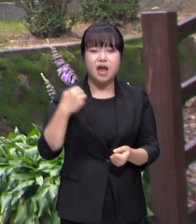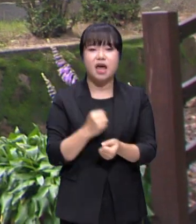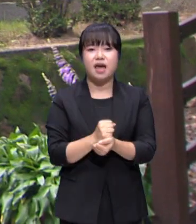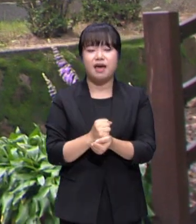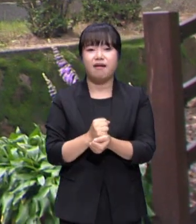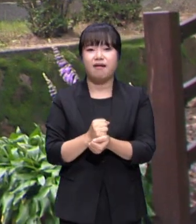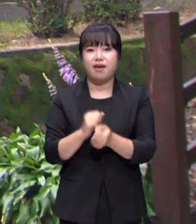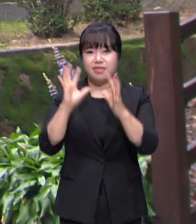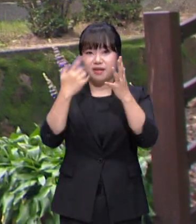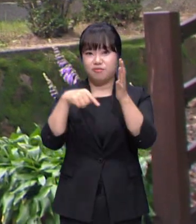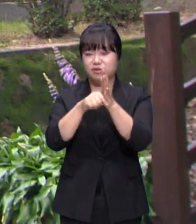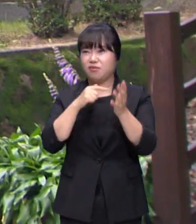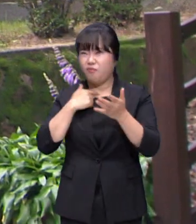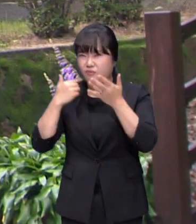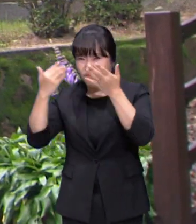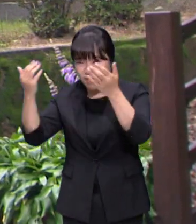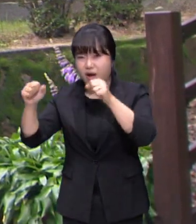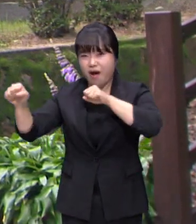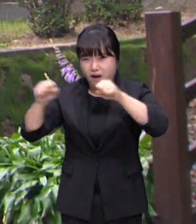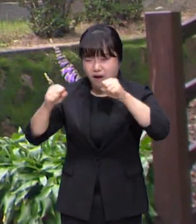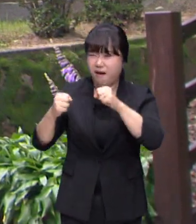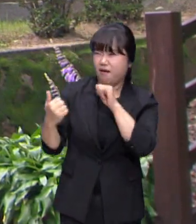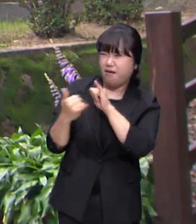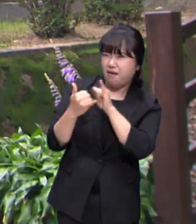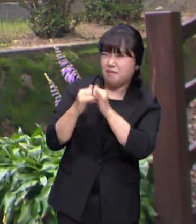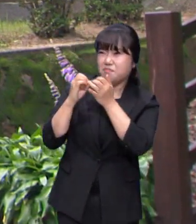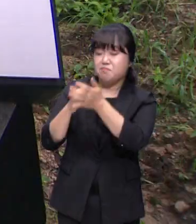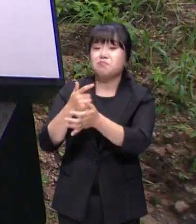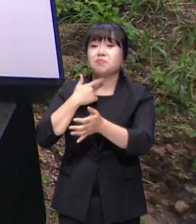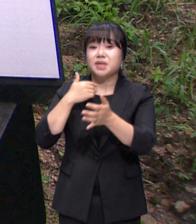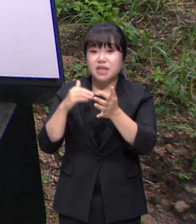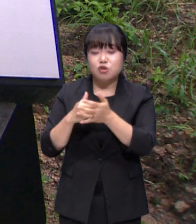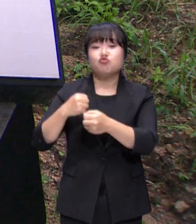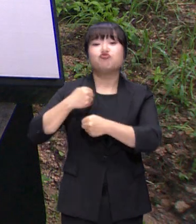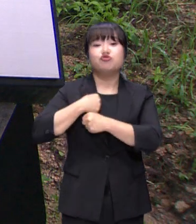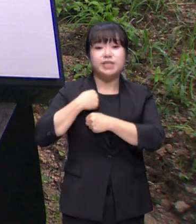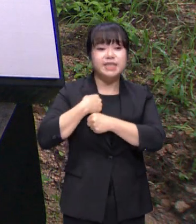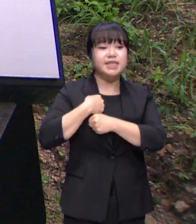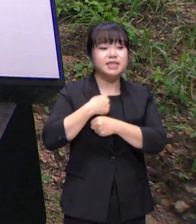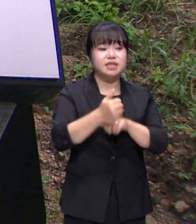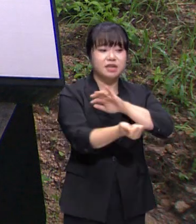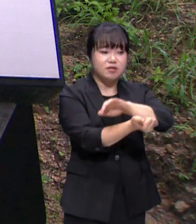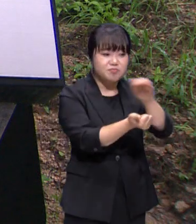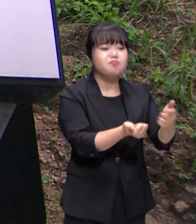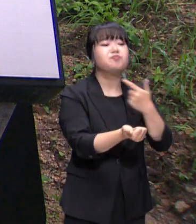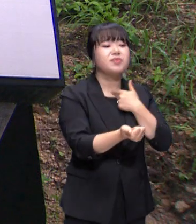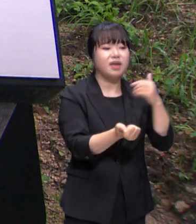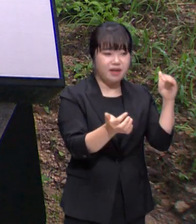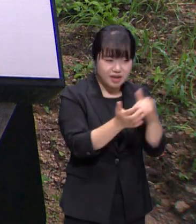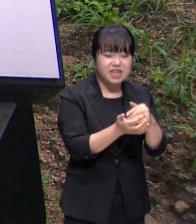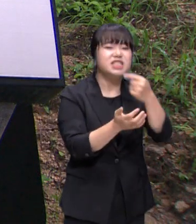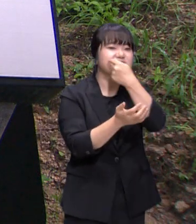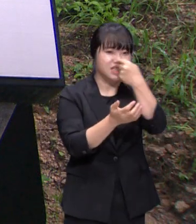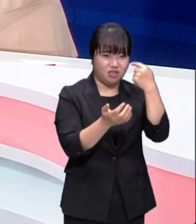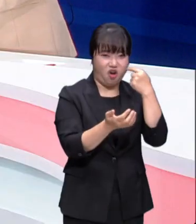광복군을 상징하는 그런 자리로 네. 앞으로 관리를 해나갈 그런 계획입니다. 지역의 학생들이 또 현장 학습을 또 할